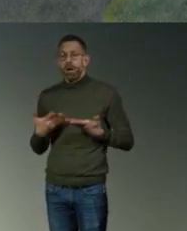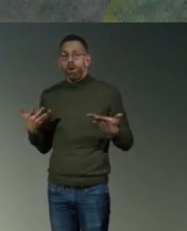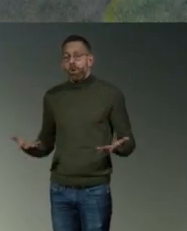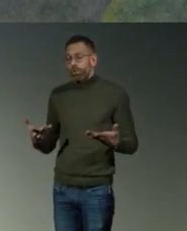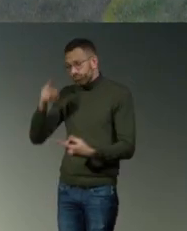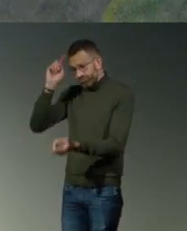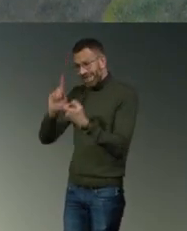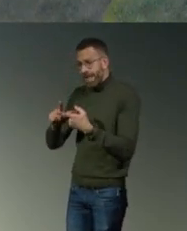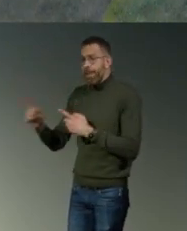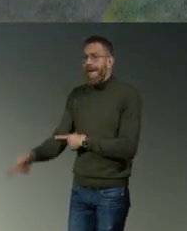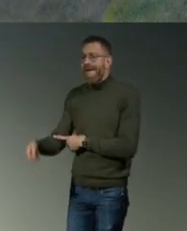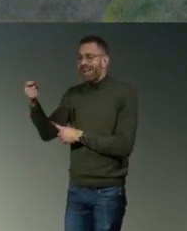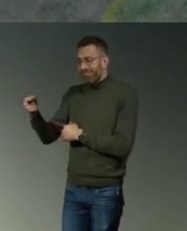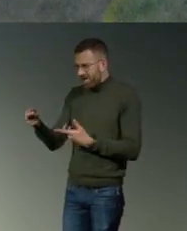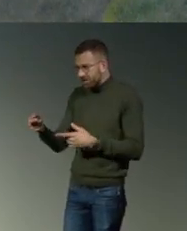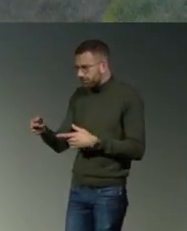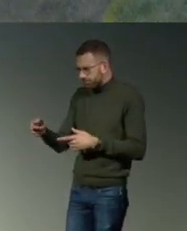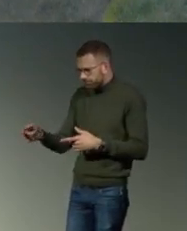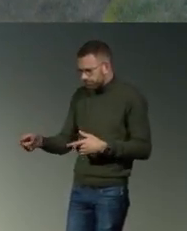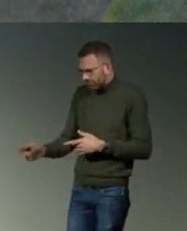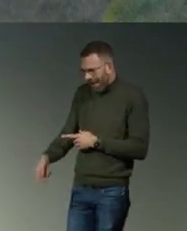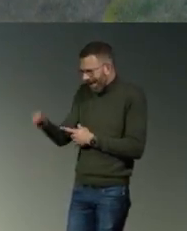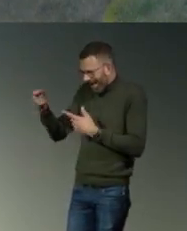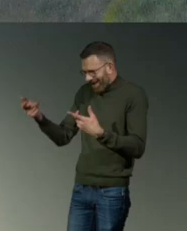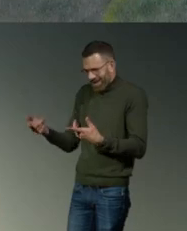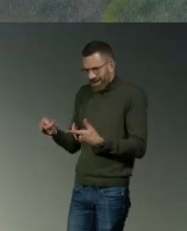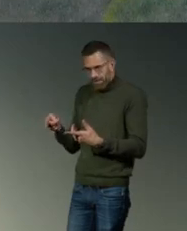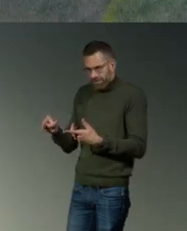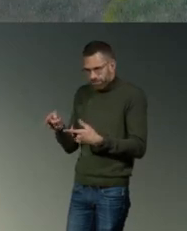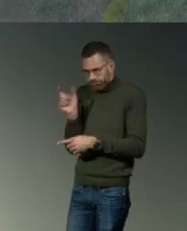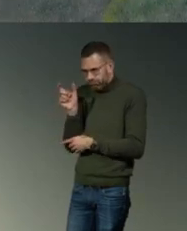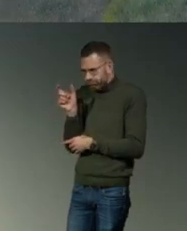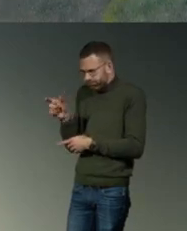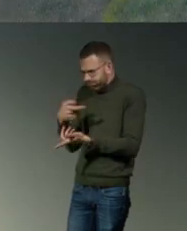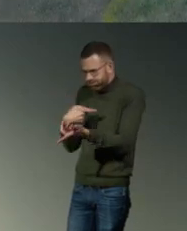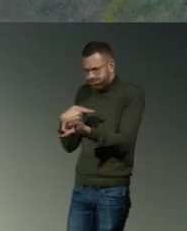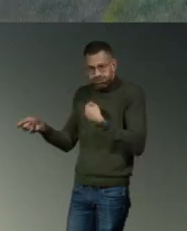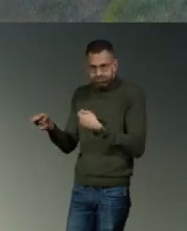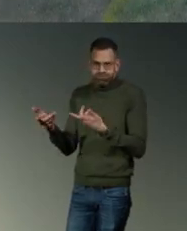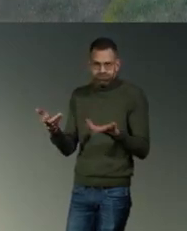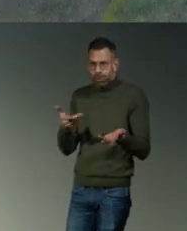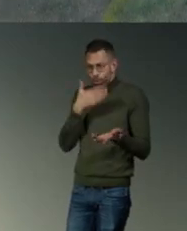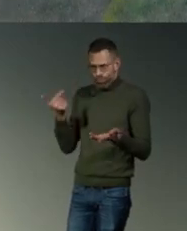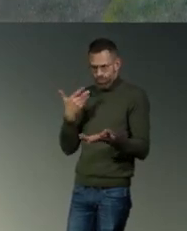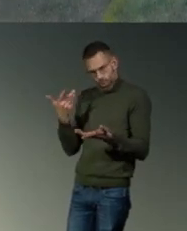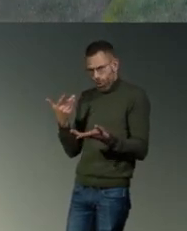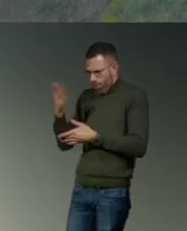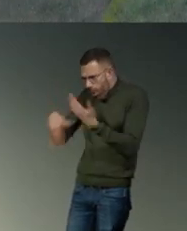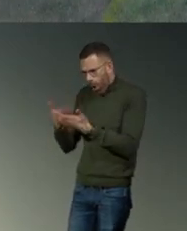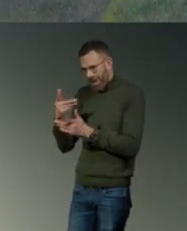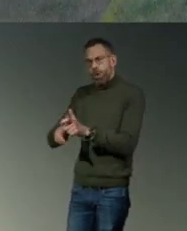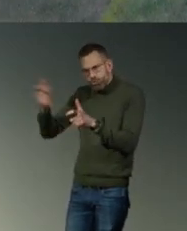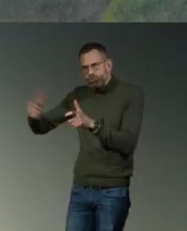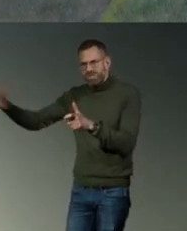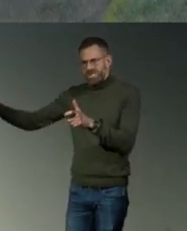terme il n'est pas juste, il n'est plus du tout adapté. Il faudrait parler d'usine. Aujourd'hui, les